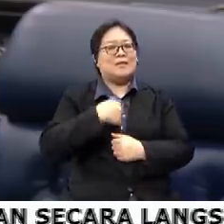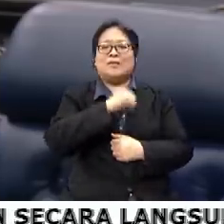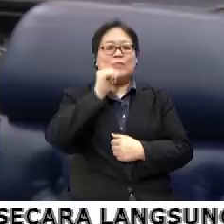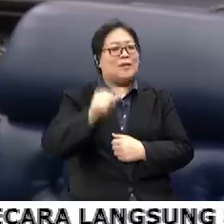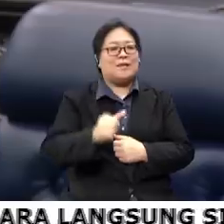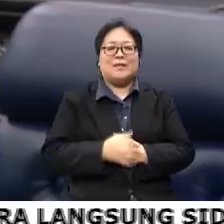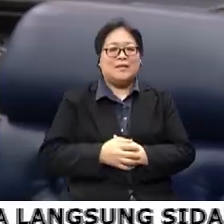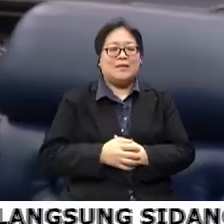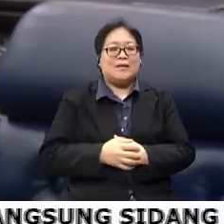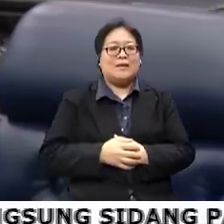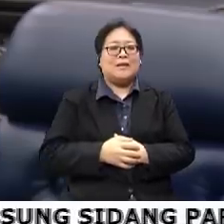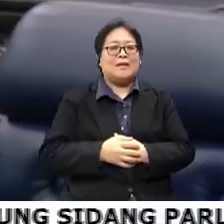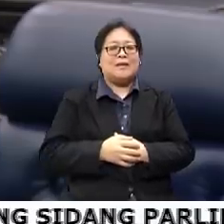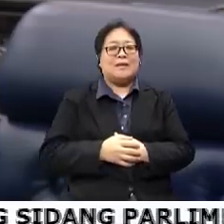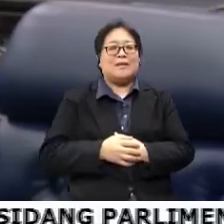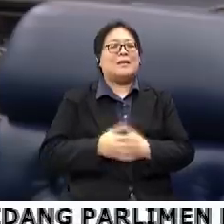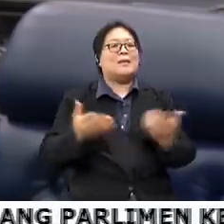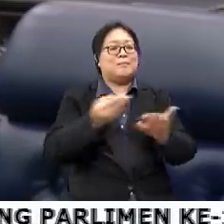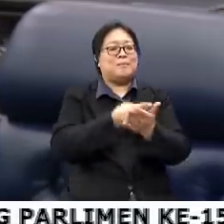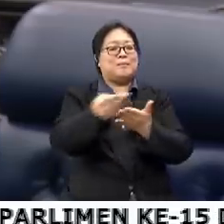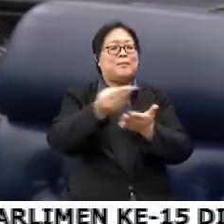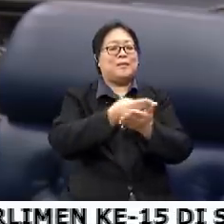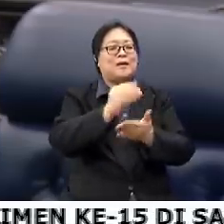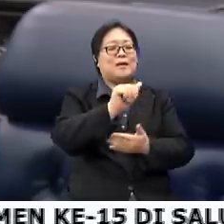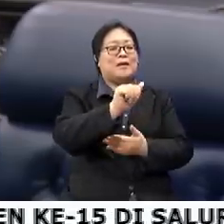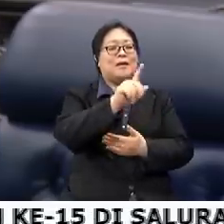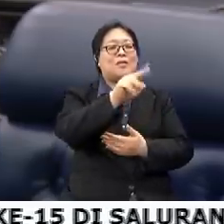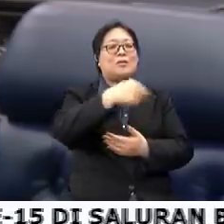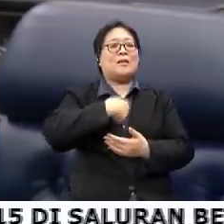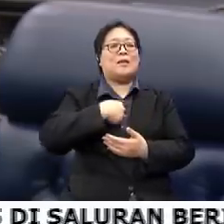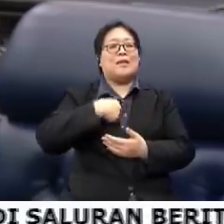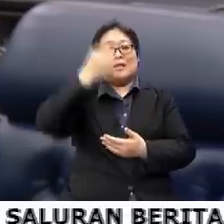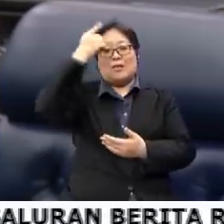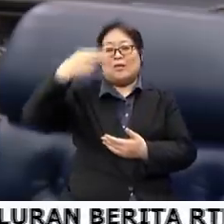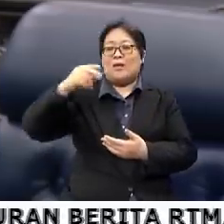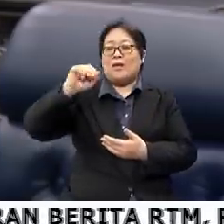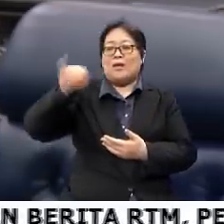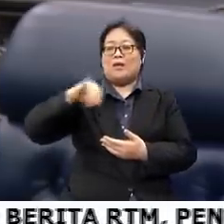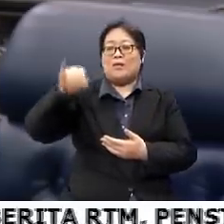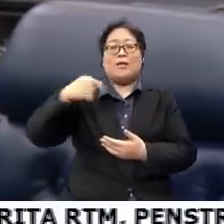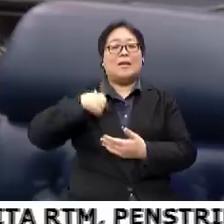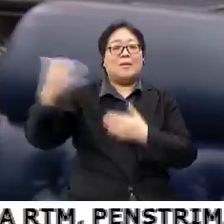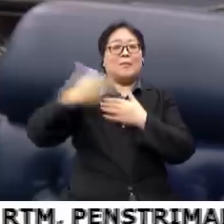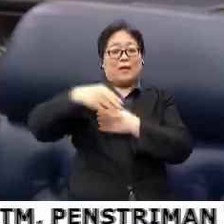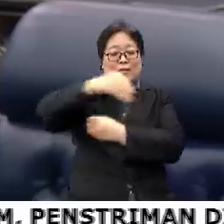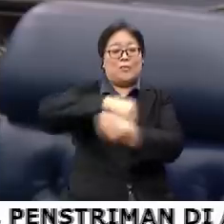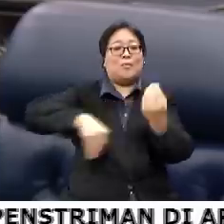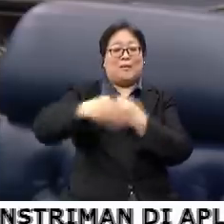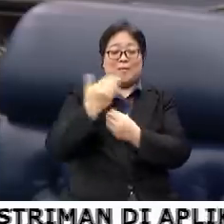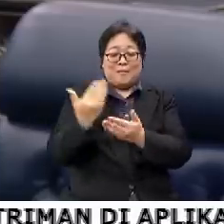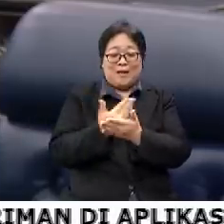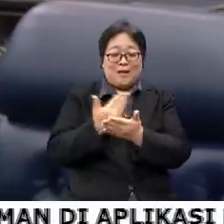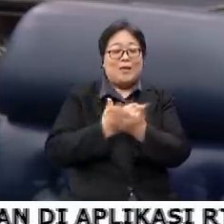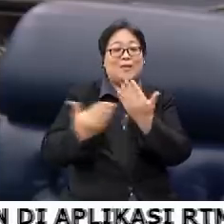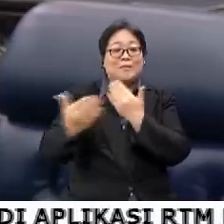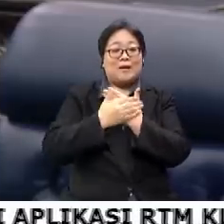hungry. Yang membeli adun saya ialah Datuk Ajiji. Baru saja saya pergi umrah, baru balik dari umrah ni. Bila